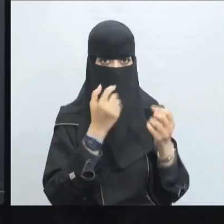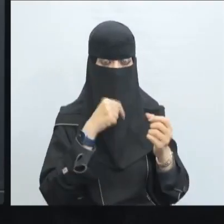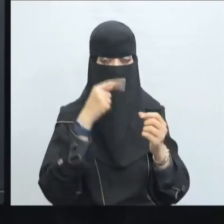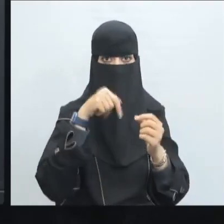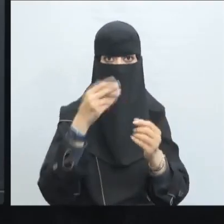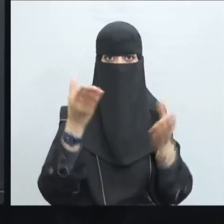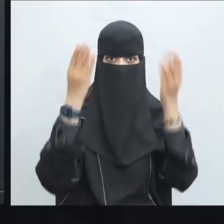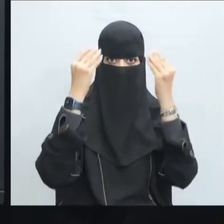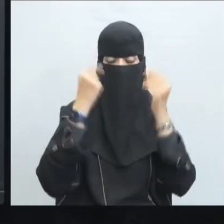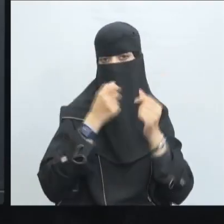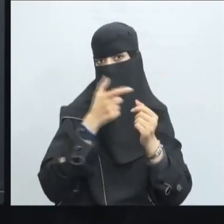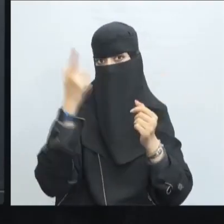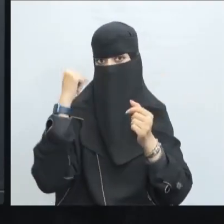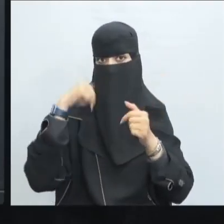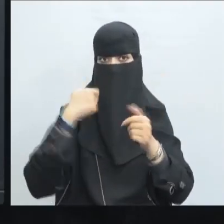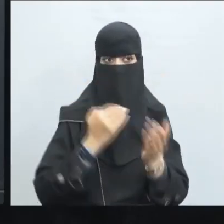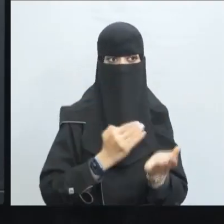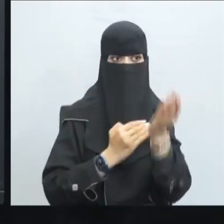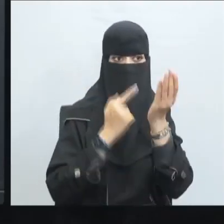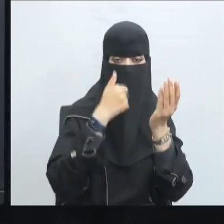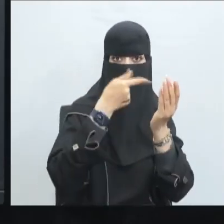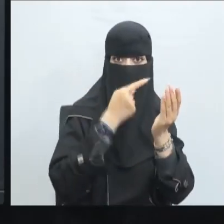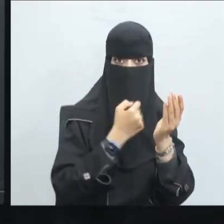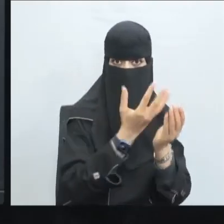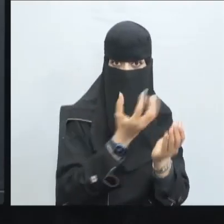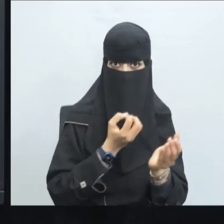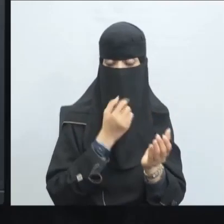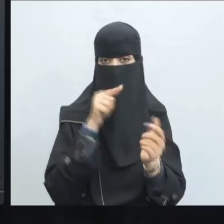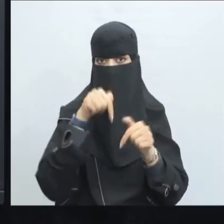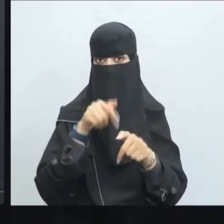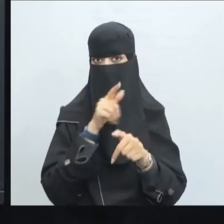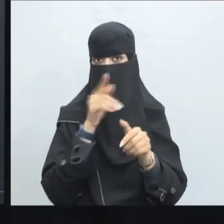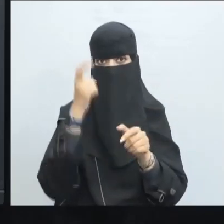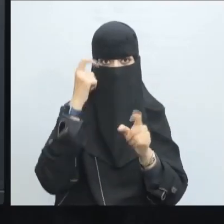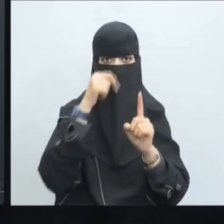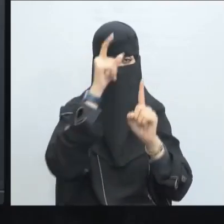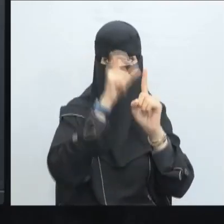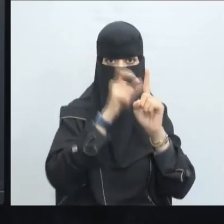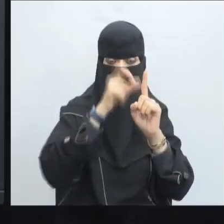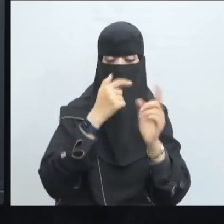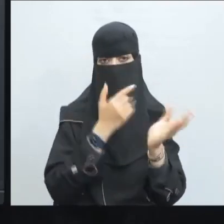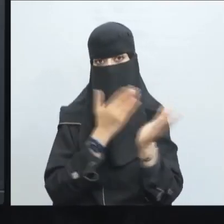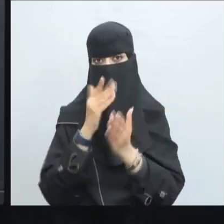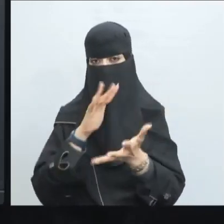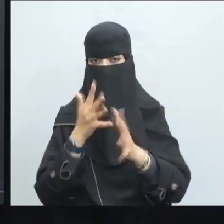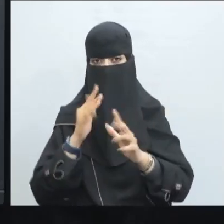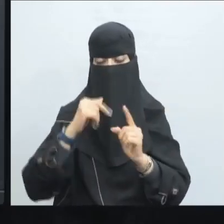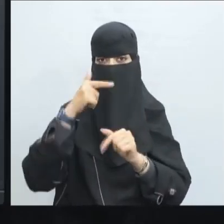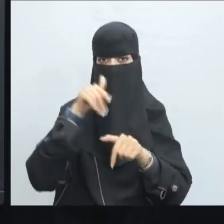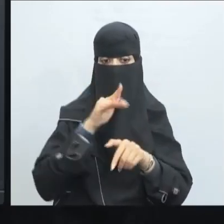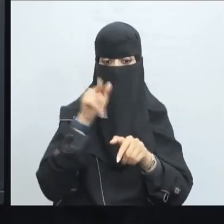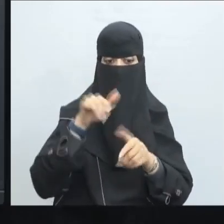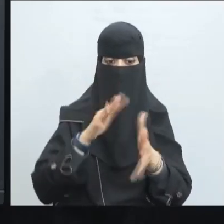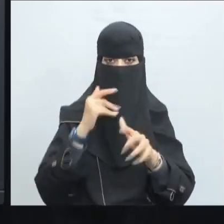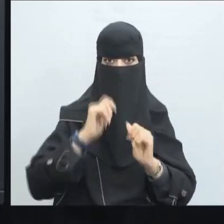التاريخيه ما بين الطلب الذي طرحه او تذاكره طرحها في الموقع او المنصه وبالتالي يجمع وبالتالي يقدر هذا الامر